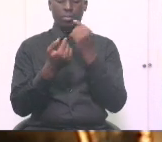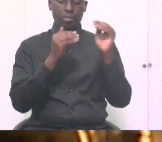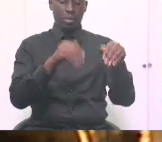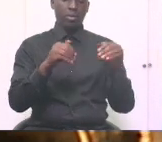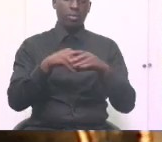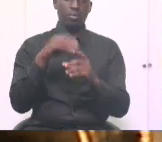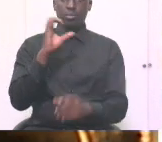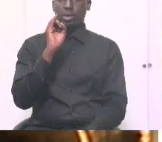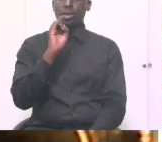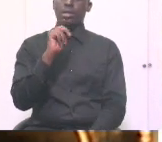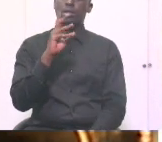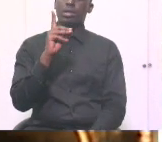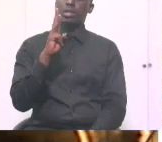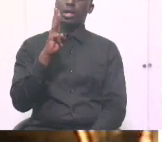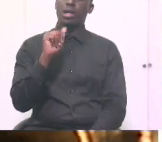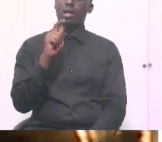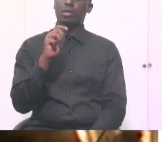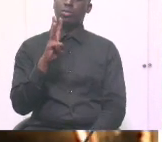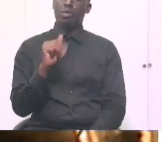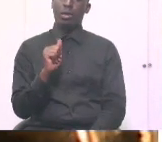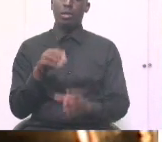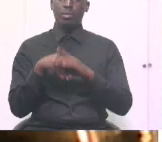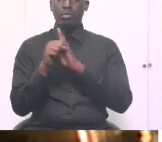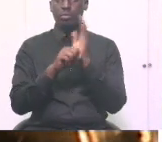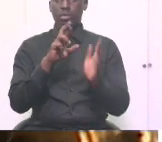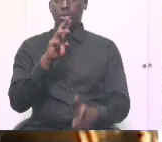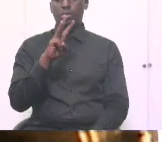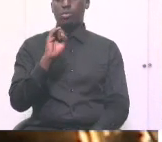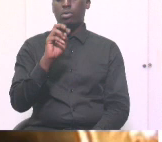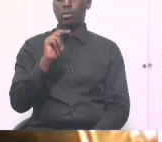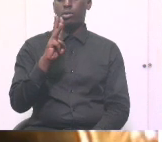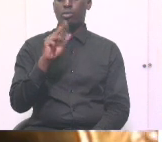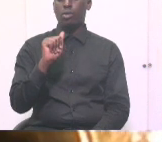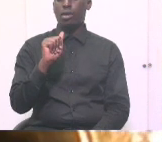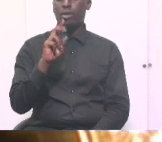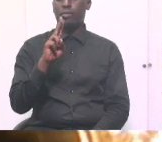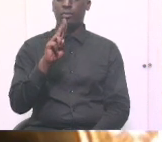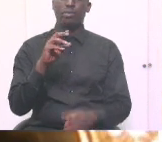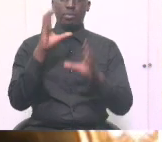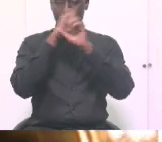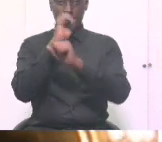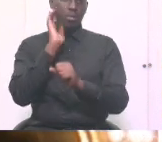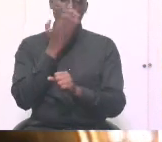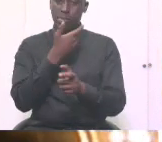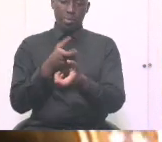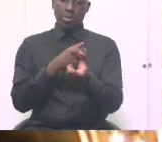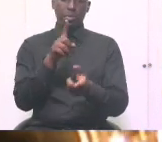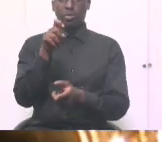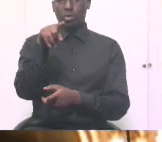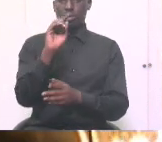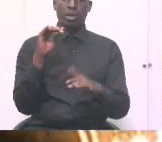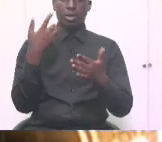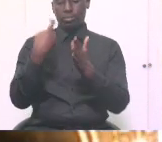koperative Indatwa Kayonza yo mu murenge wa Rwinkwavu barataka ibura ry'amazi yo kuvomera umuceri wabo, kandi ngo baba bazayakatwa